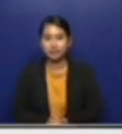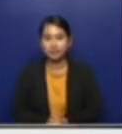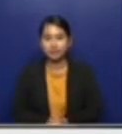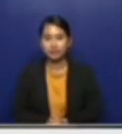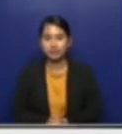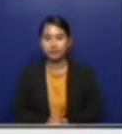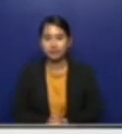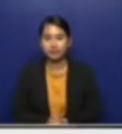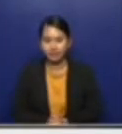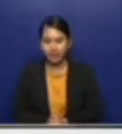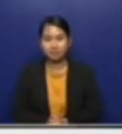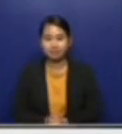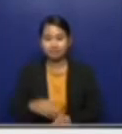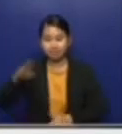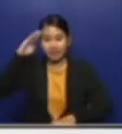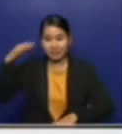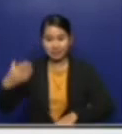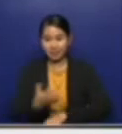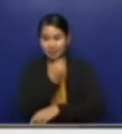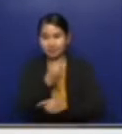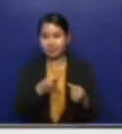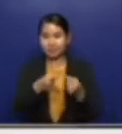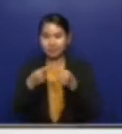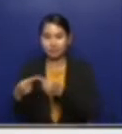ปฏิวัติต่อเลย